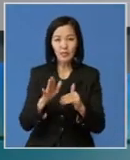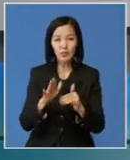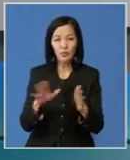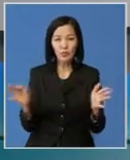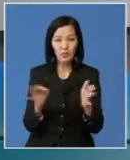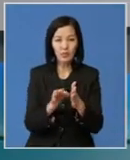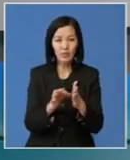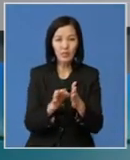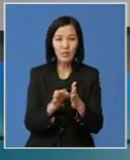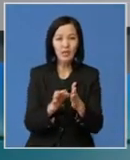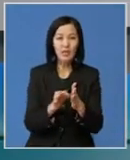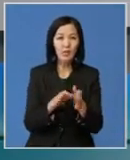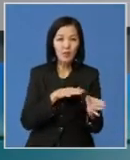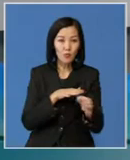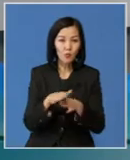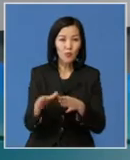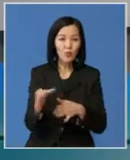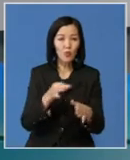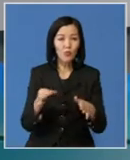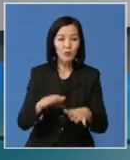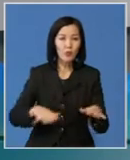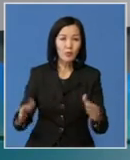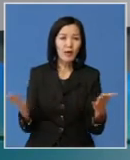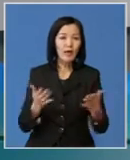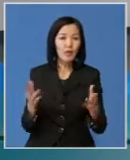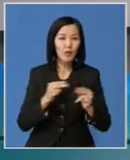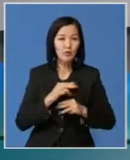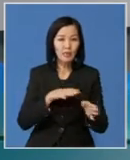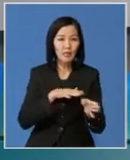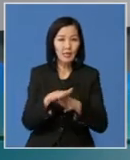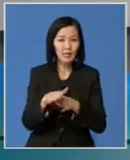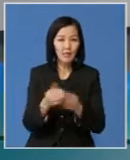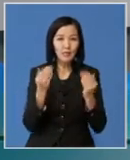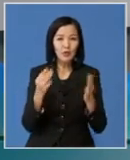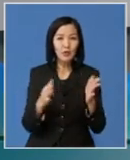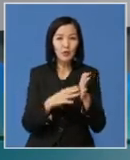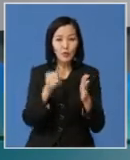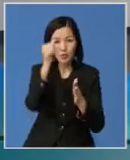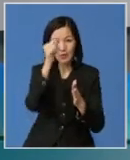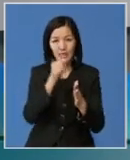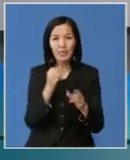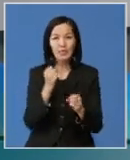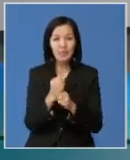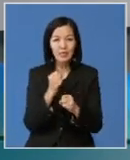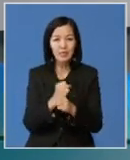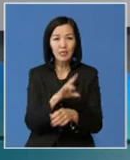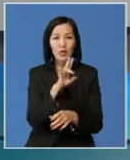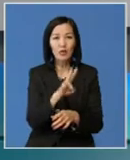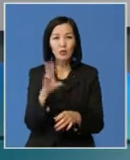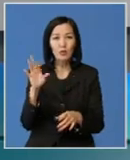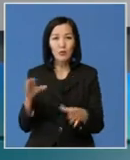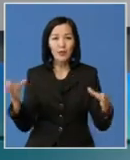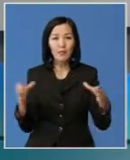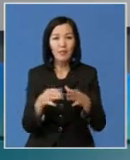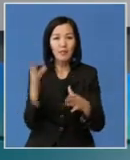көзделген. Осы мақсатқа жету үшін облыс көлемінде қандай жұмыстар атқарылды? Биылғы 9 айда не істелінді? Нұр Отан партиясы